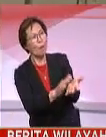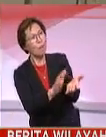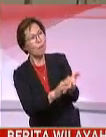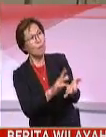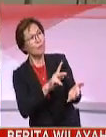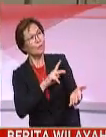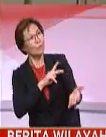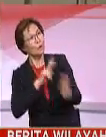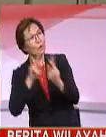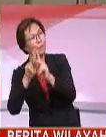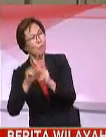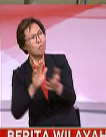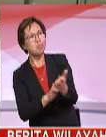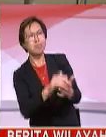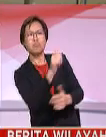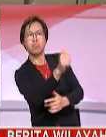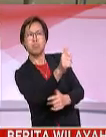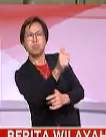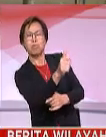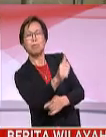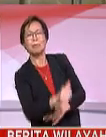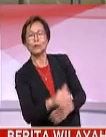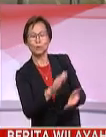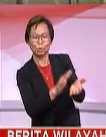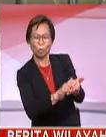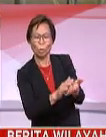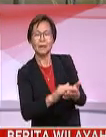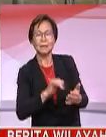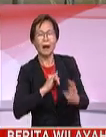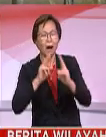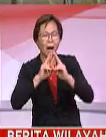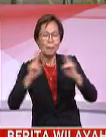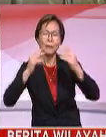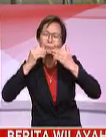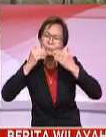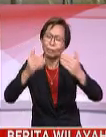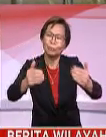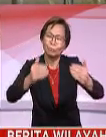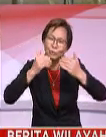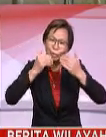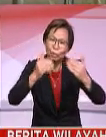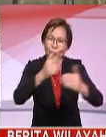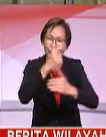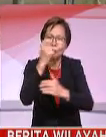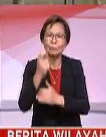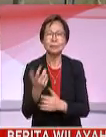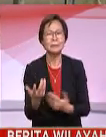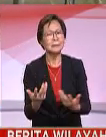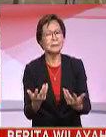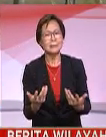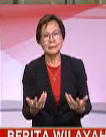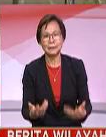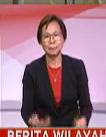kampung. Di sini saya amat berterima kasih karena walau